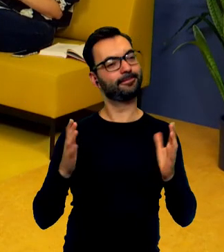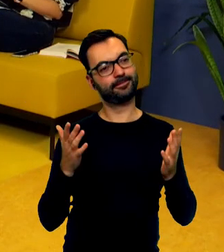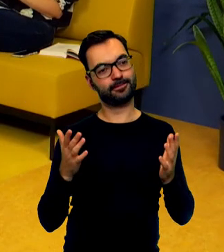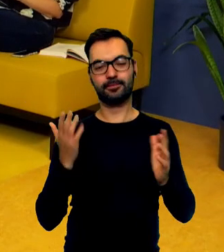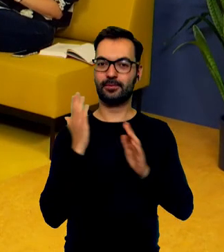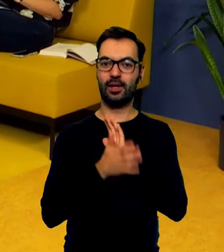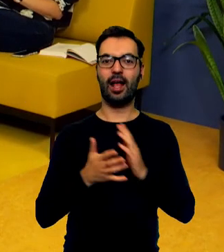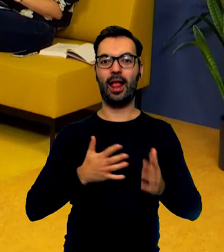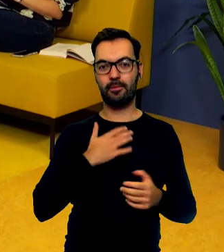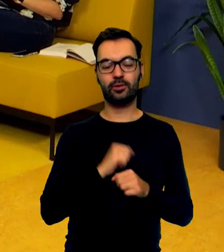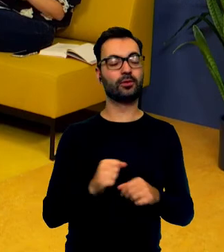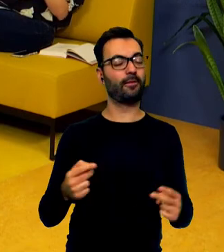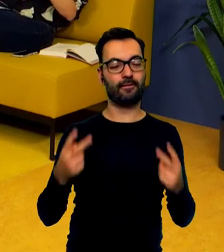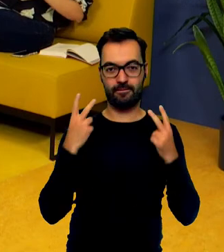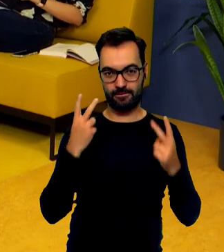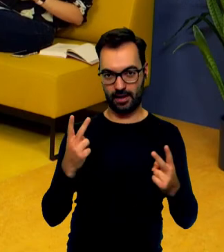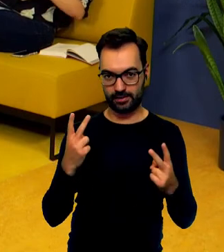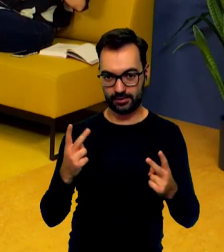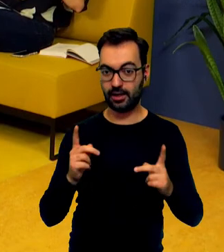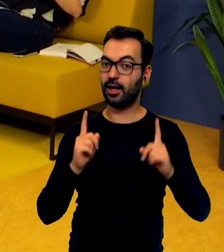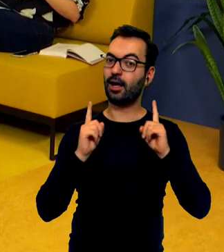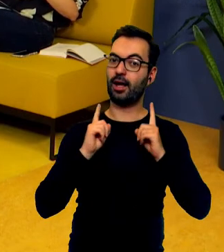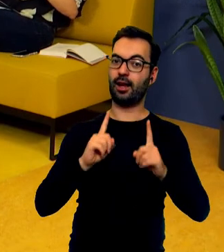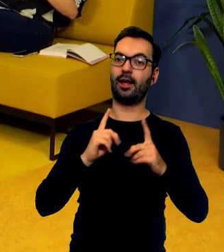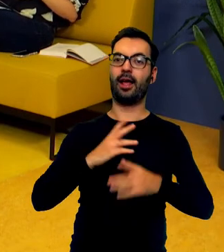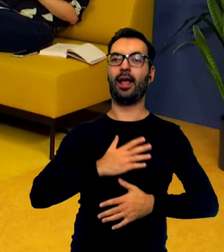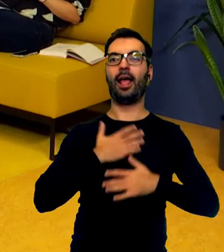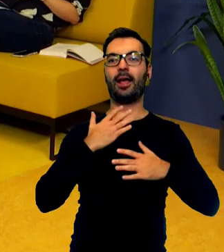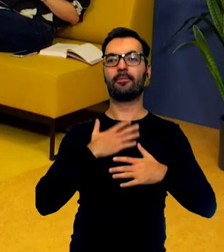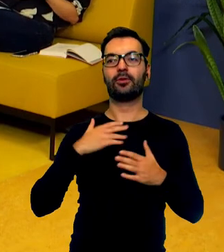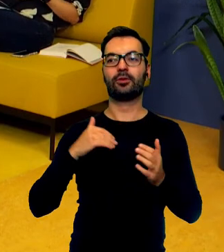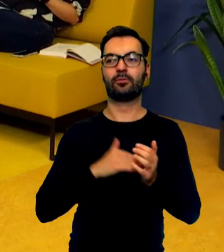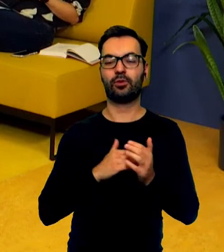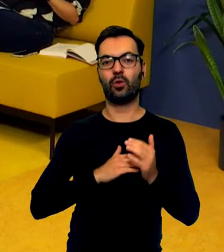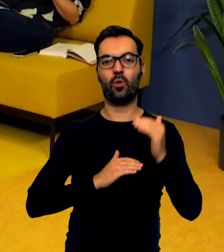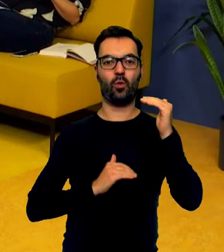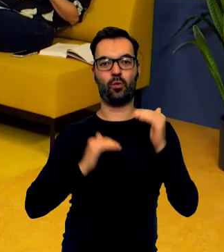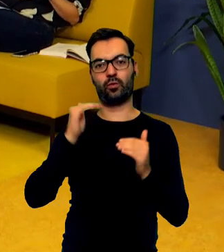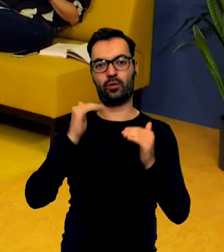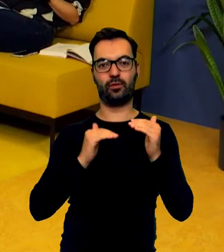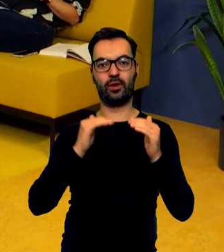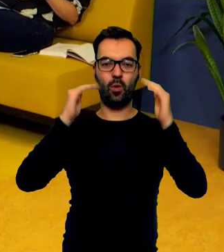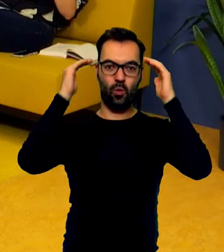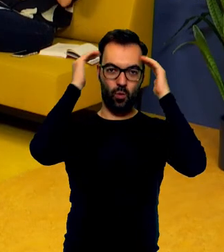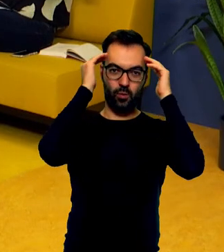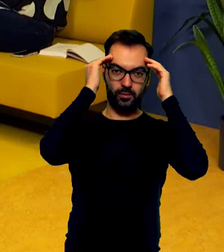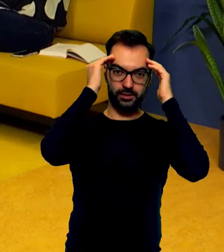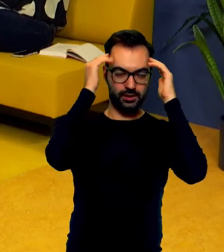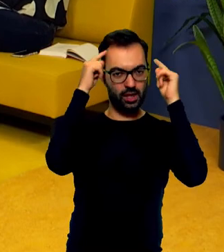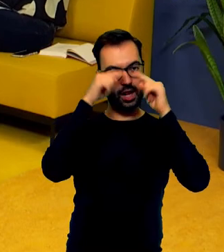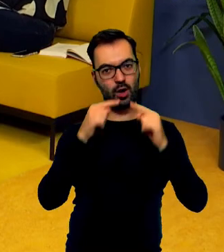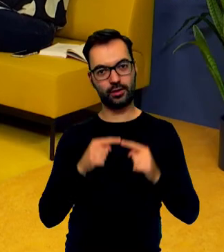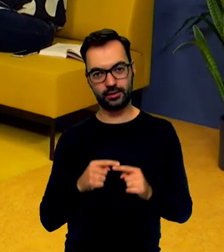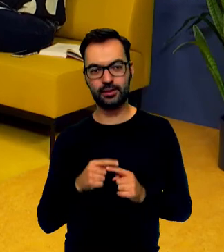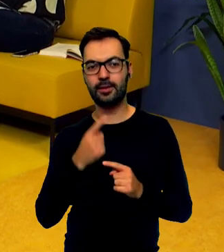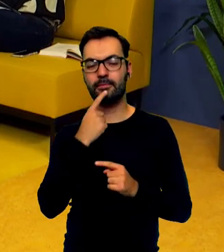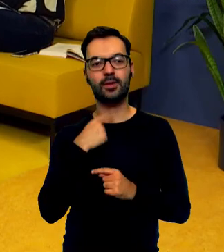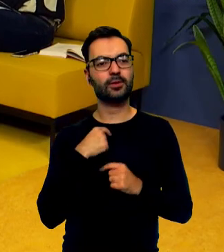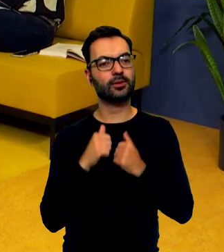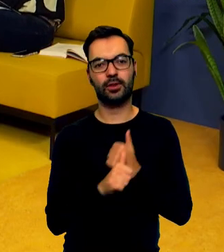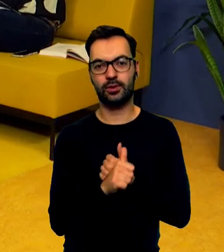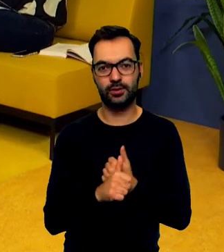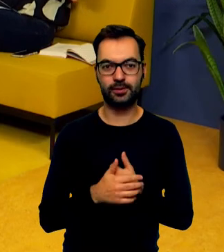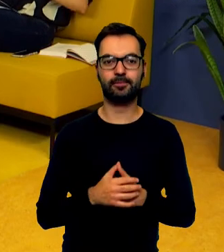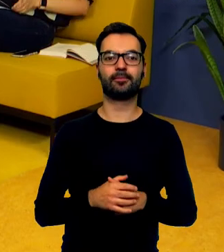mówisz wprost, że emocje są ważne, ale jednak one potrzebują takiego balansu w postaci umysłu i racjonalności. To powiedz mi, na czym to